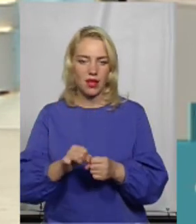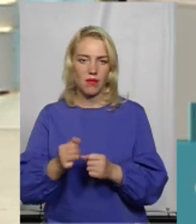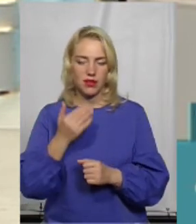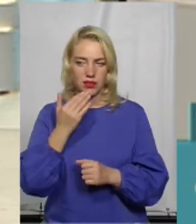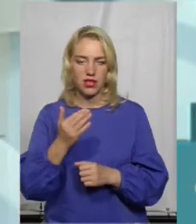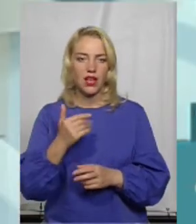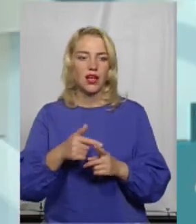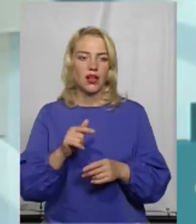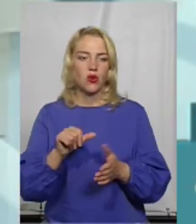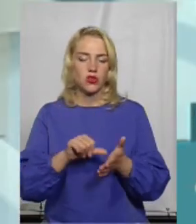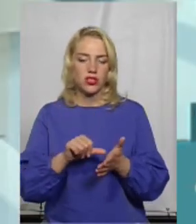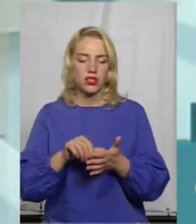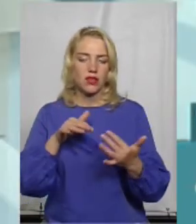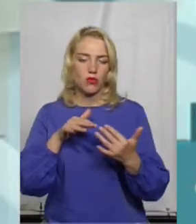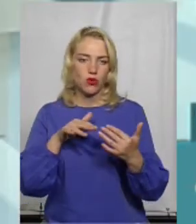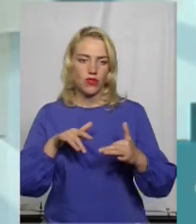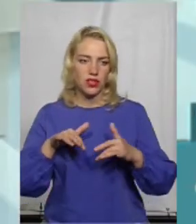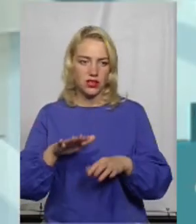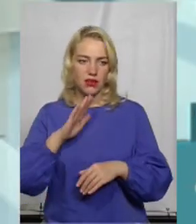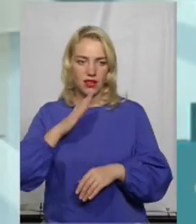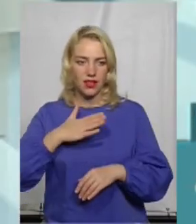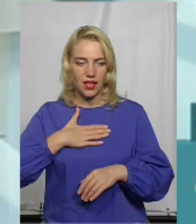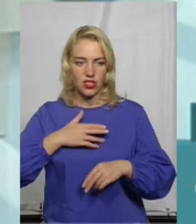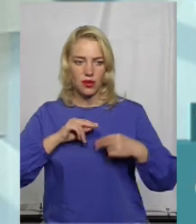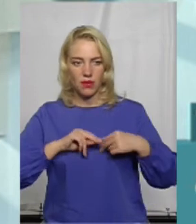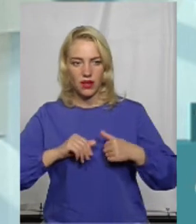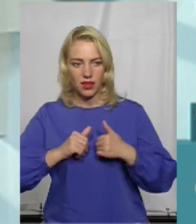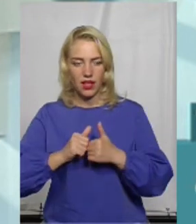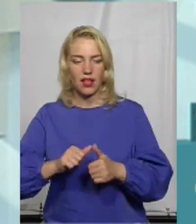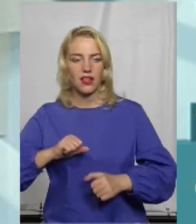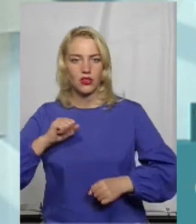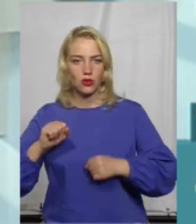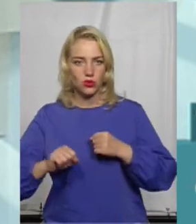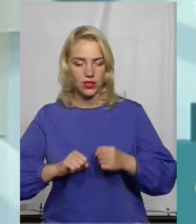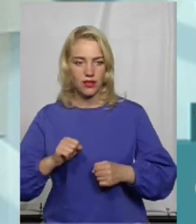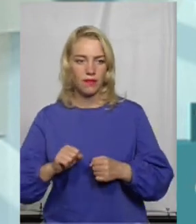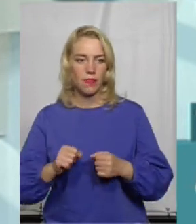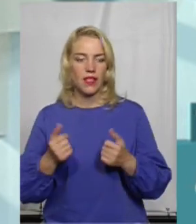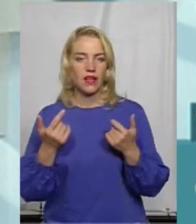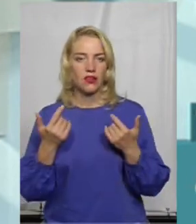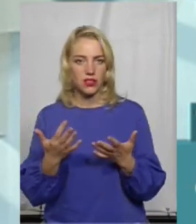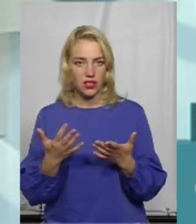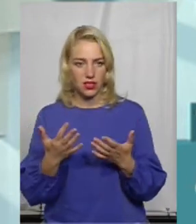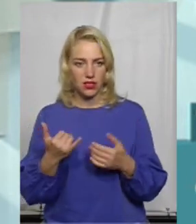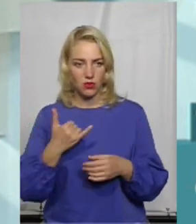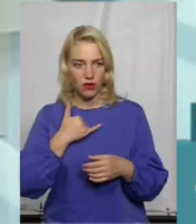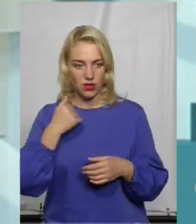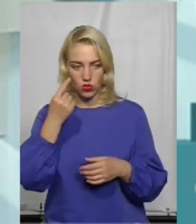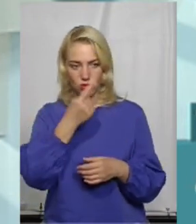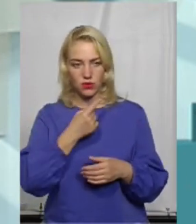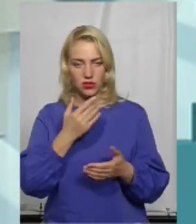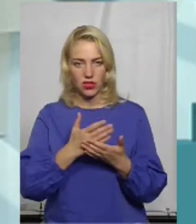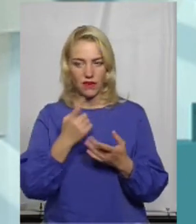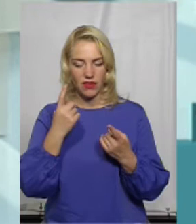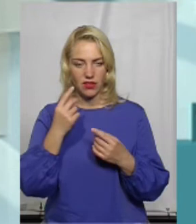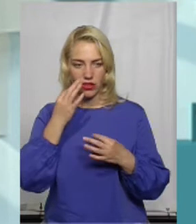що учасники бойових дій, наші партнери, друзі, оскільки у мене особисто є